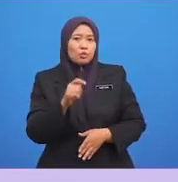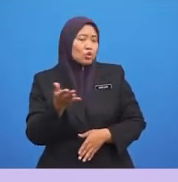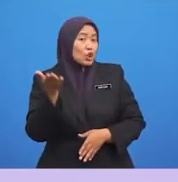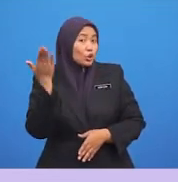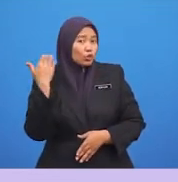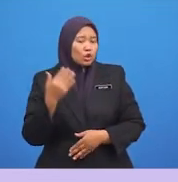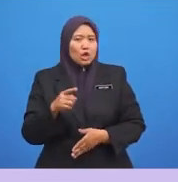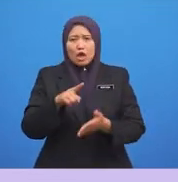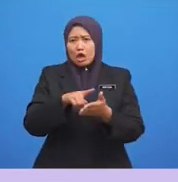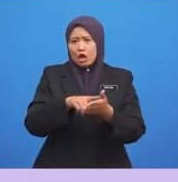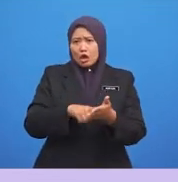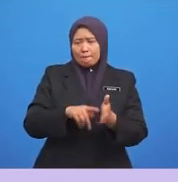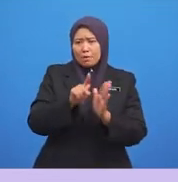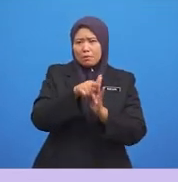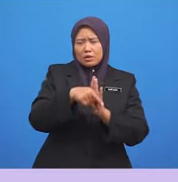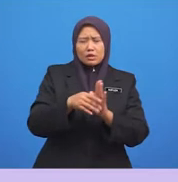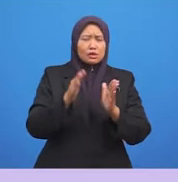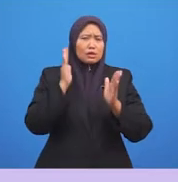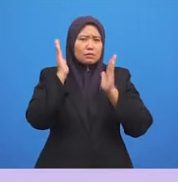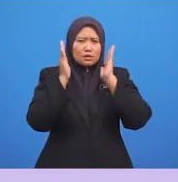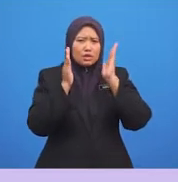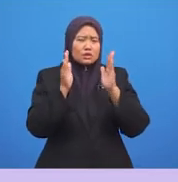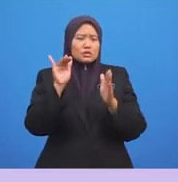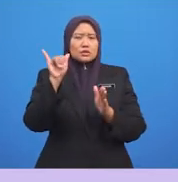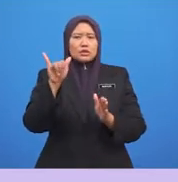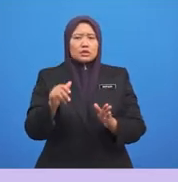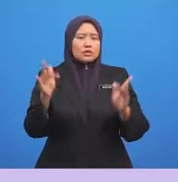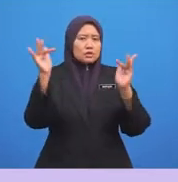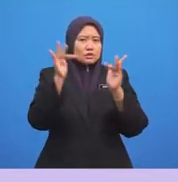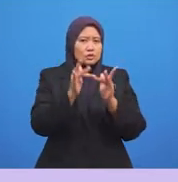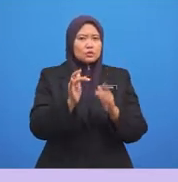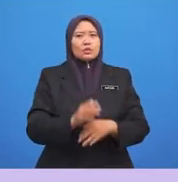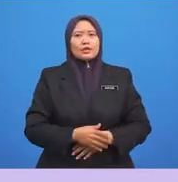Apakah peribahasa yang sesuai dengan sikap rajin Amin itu?